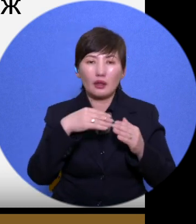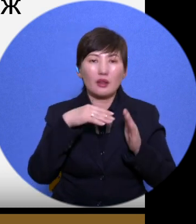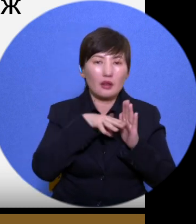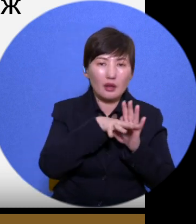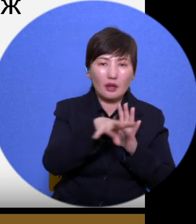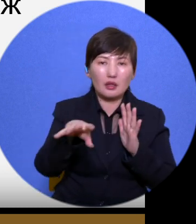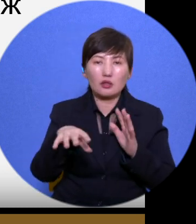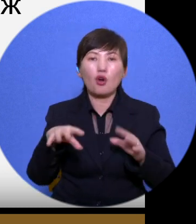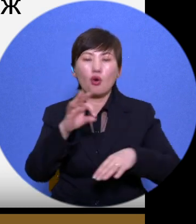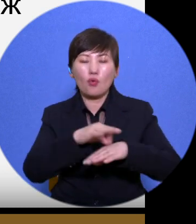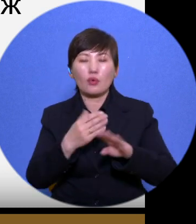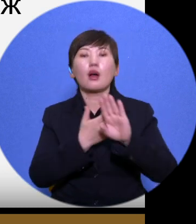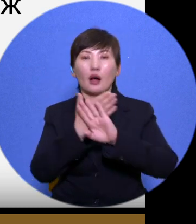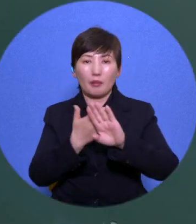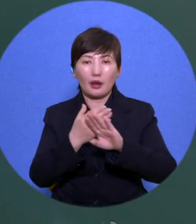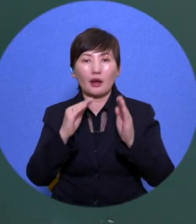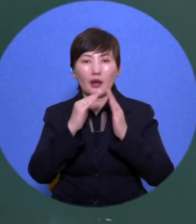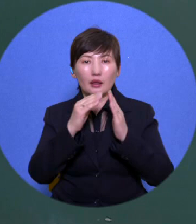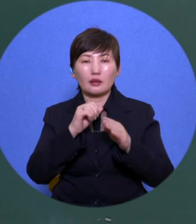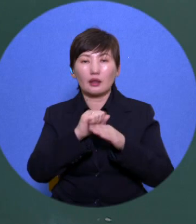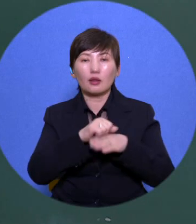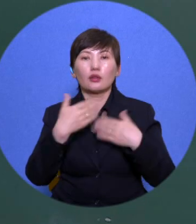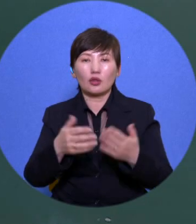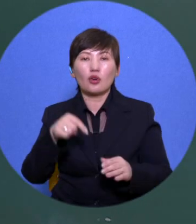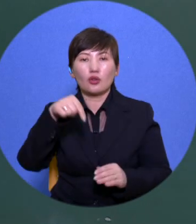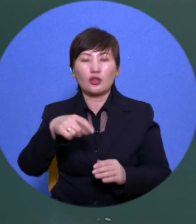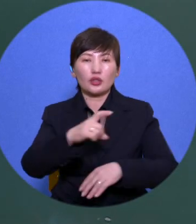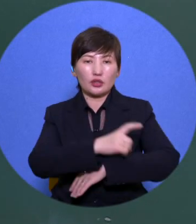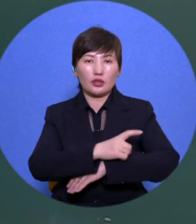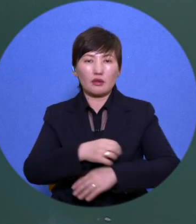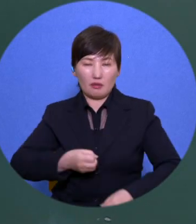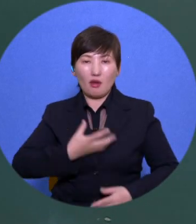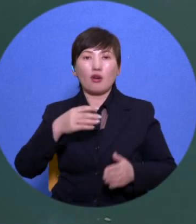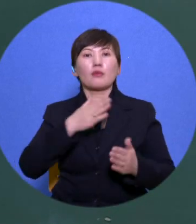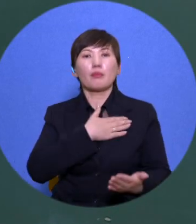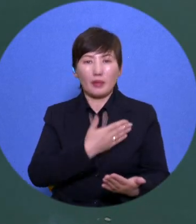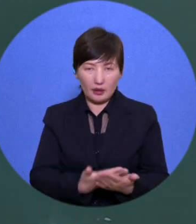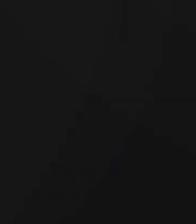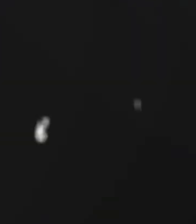хамгаалаарай гэсэн гэрээний даалгавар өгч байна. За өнөөдрийн хичээлд идэвхтэй оролцсон бүгдүүдэд баярлалаа.